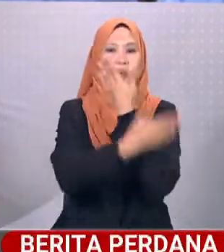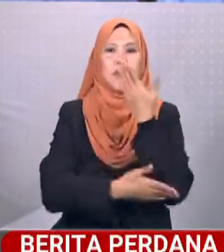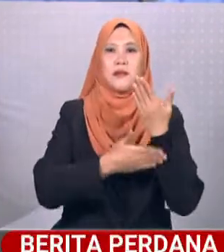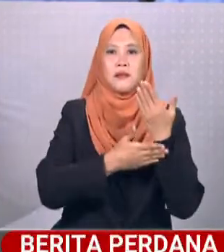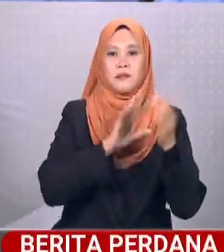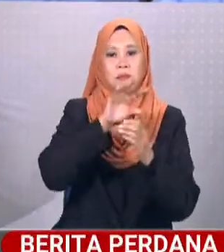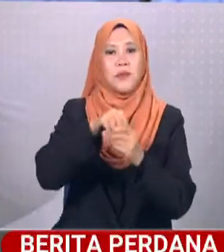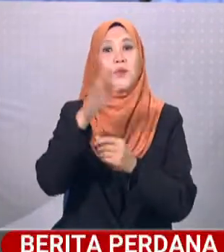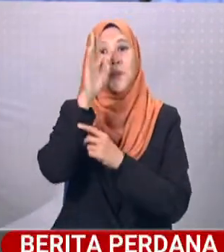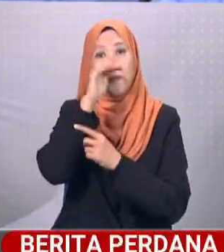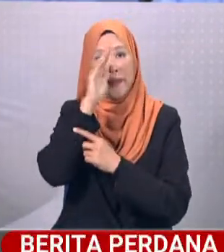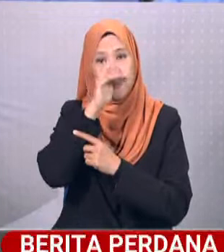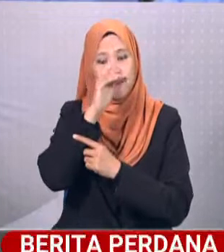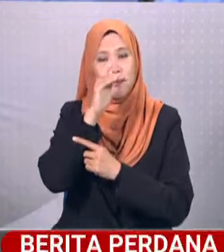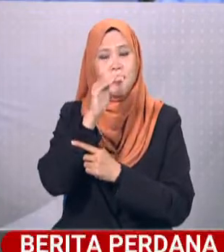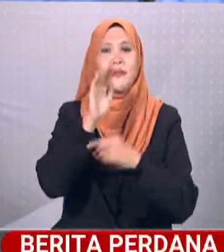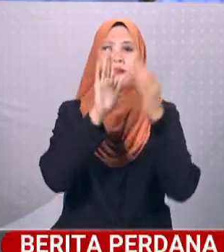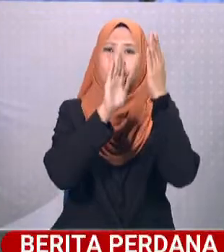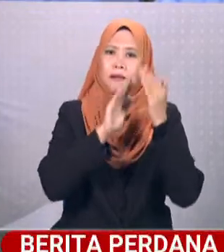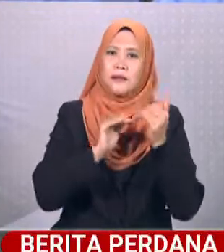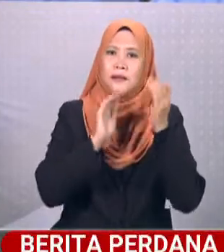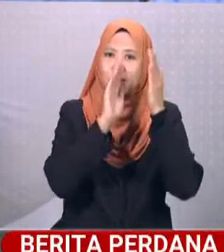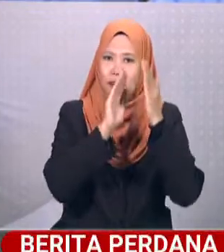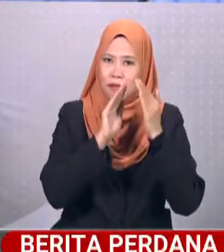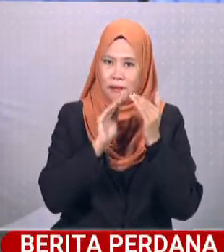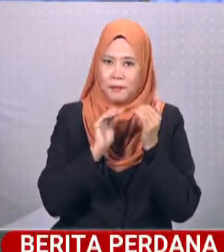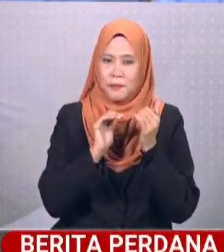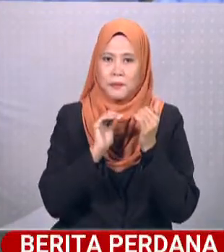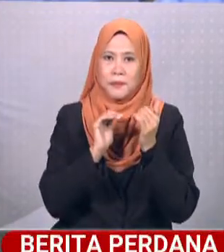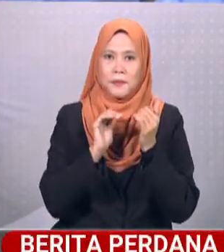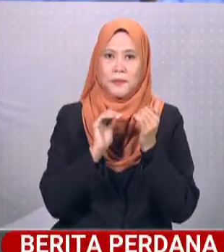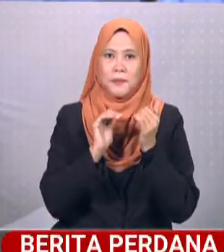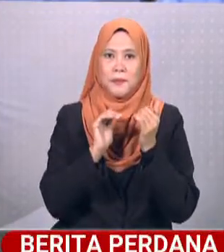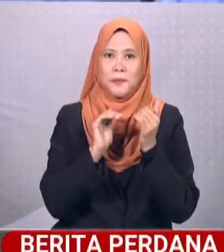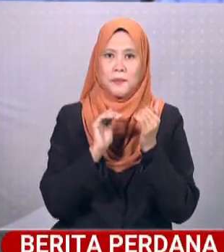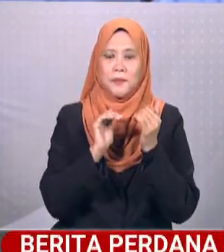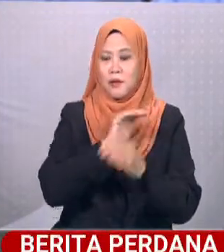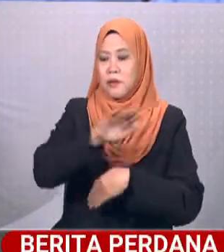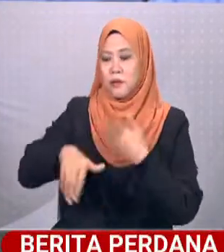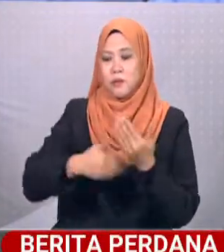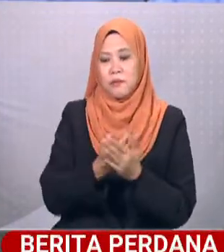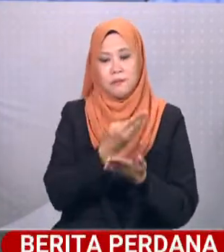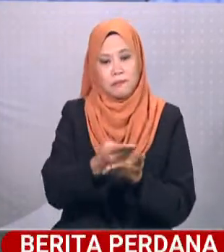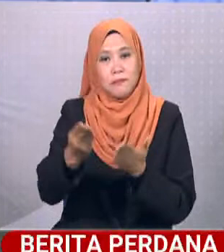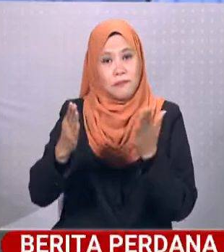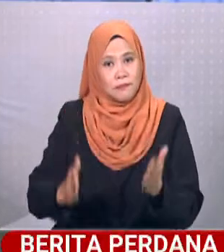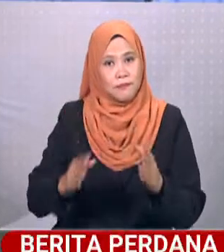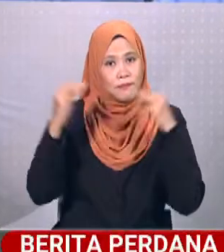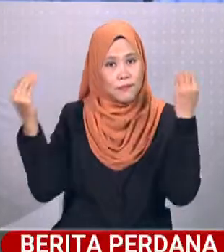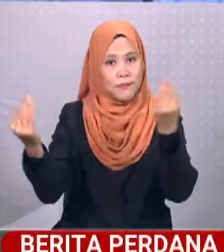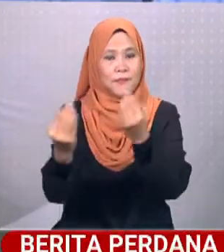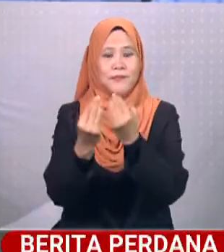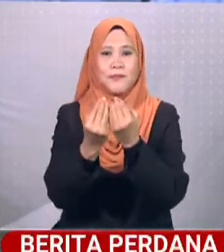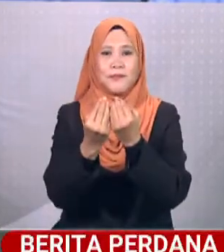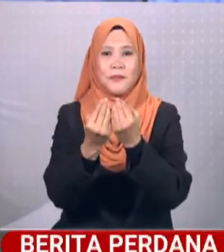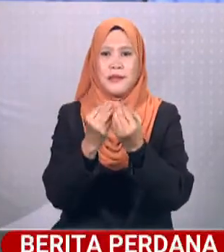termasuk di negeri Melaka. Dan kita berharap semoga semua pembeli atau masyarakat